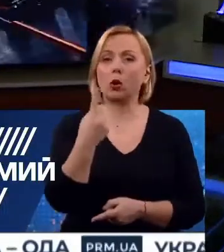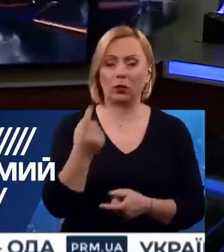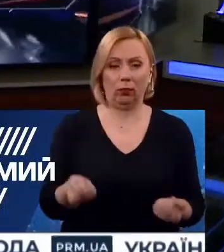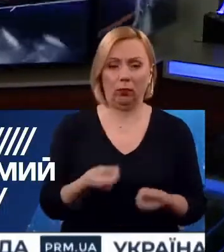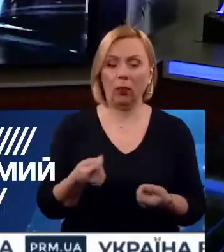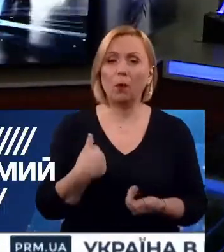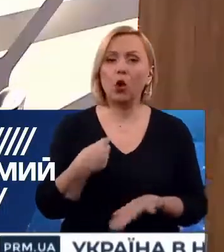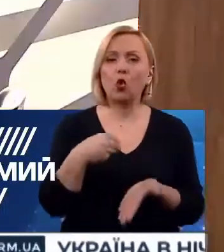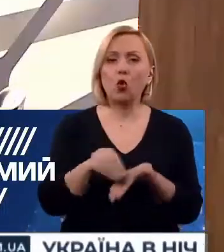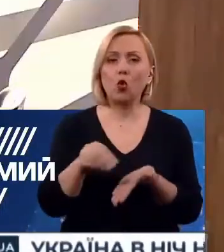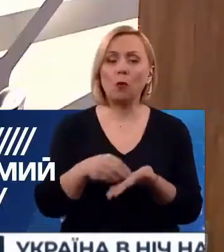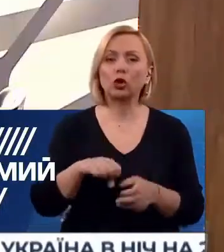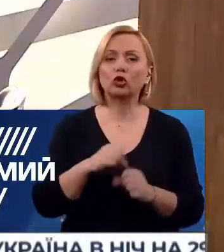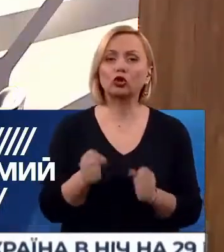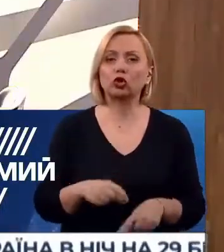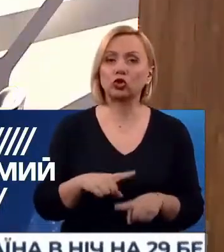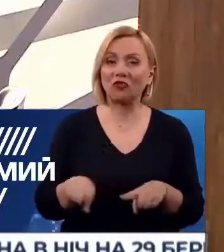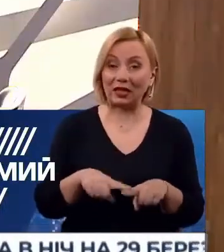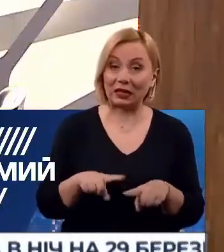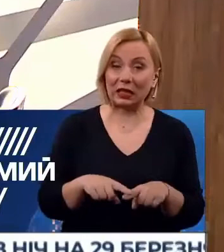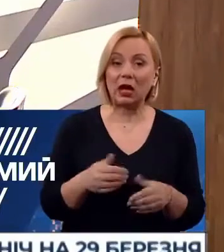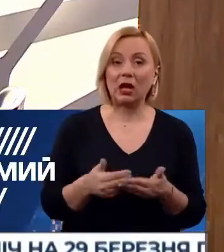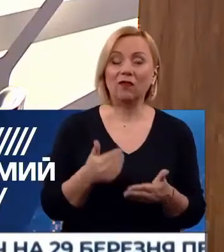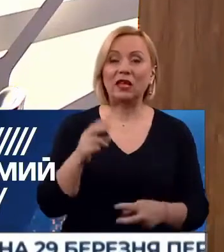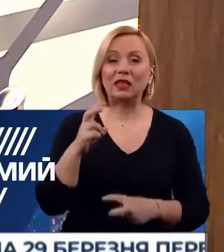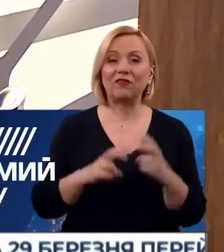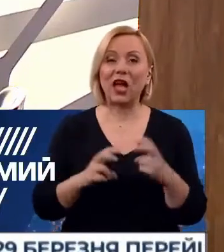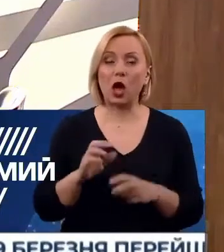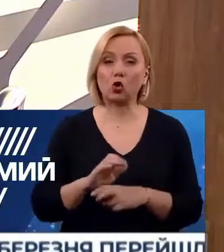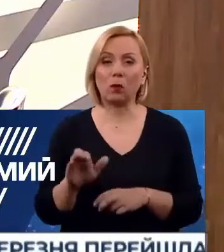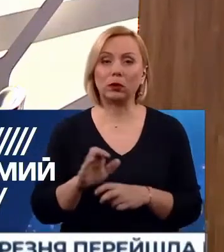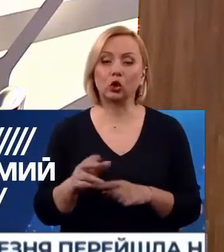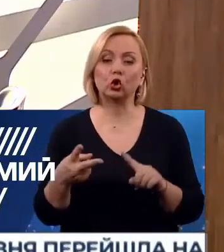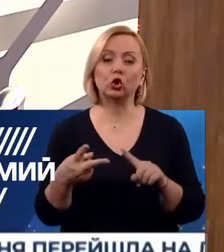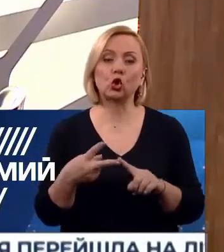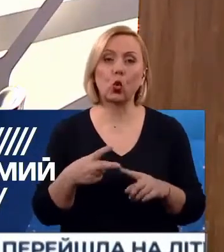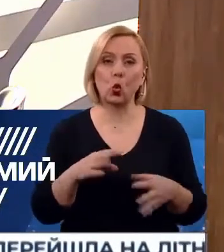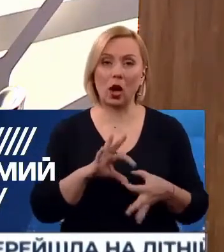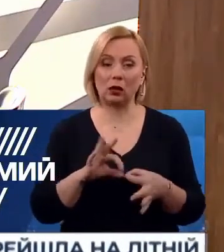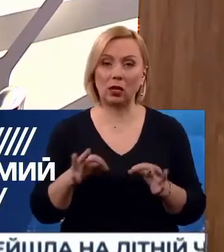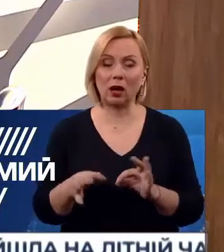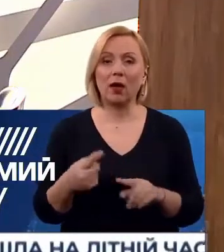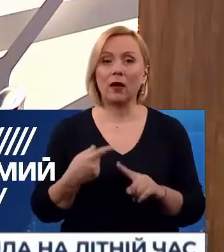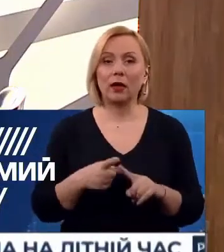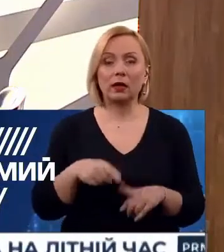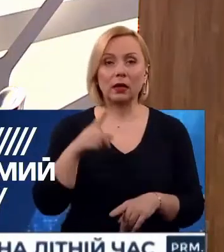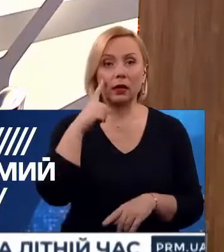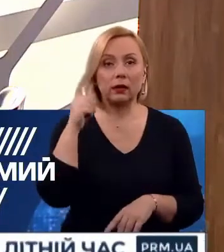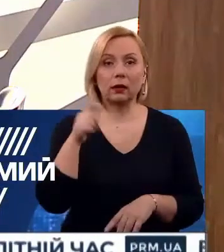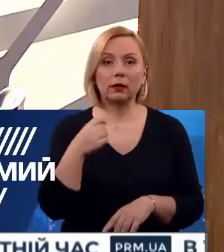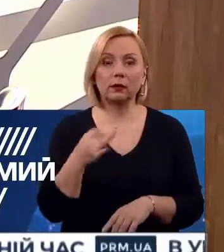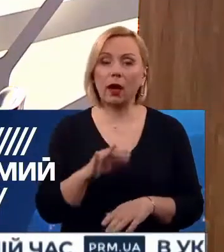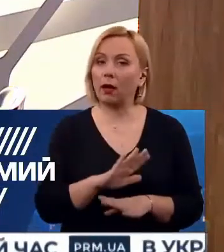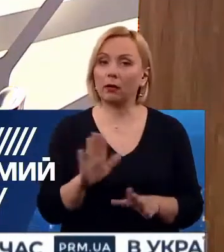швидкі тести від виробників другої ланки, які в Китаї не є